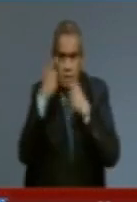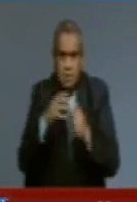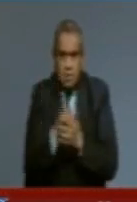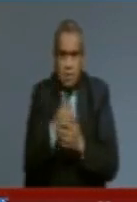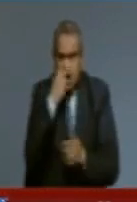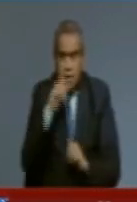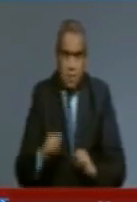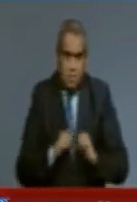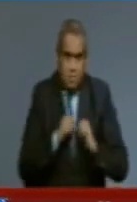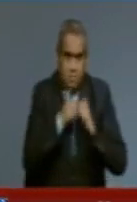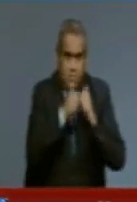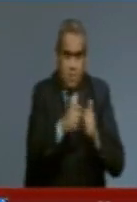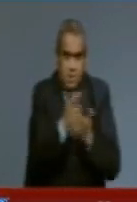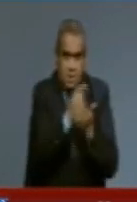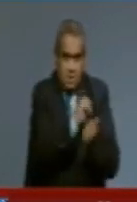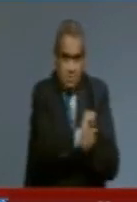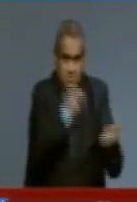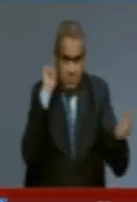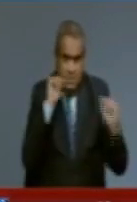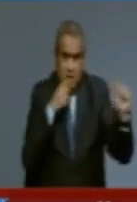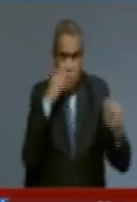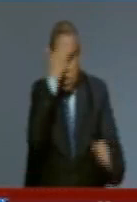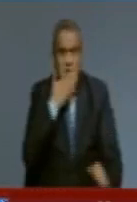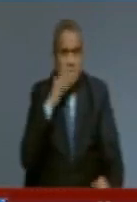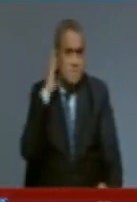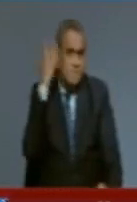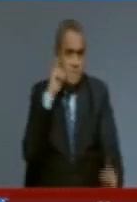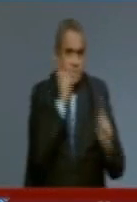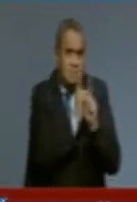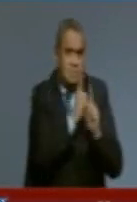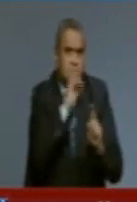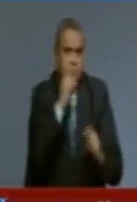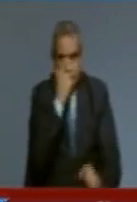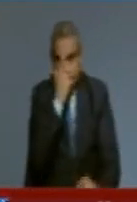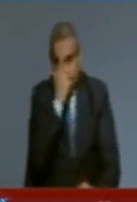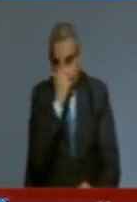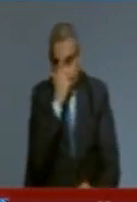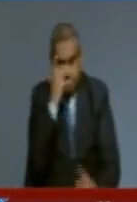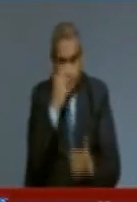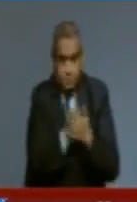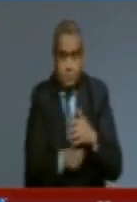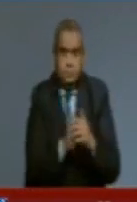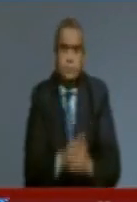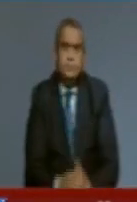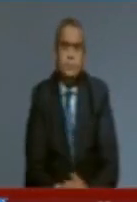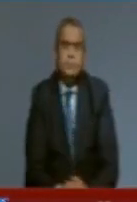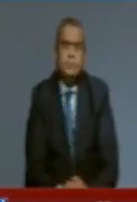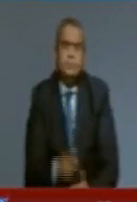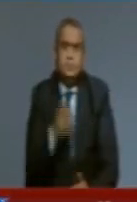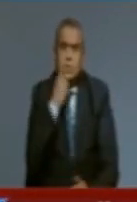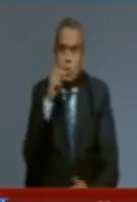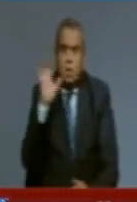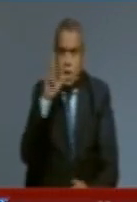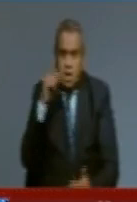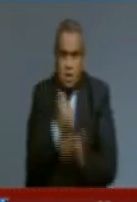تم إطلاق سراحه لقاء مهما جدا، بأنني كنت أجنبي